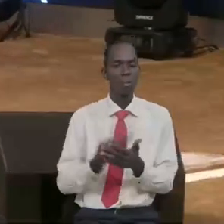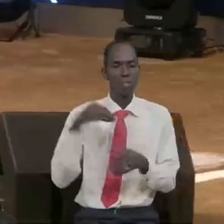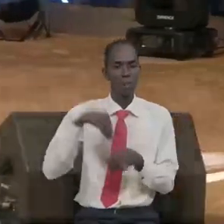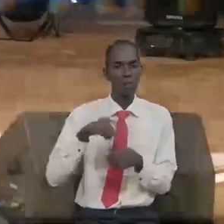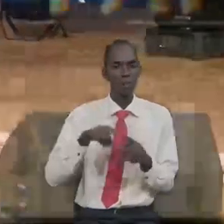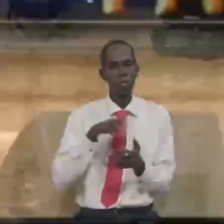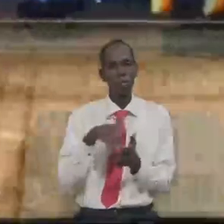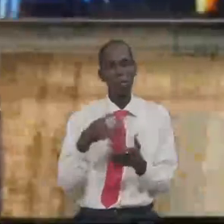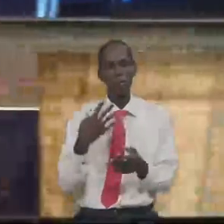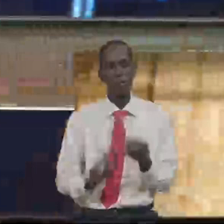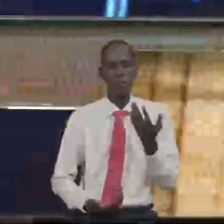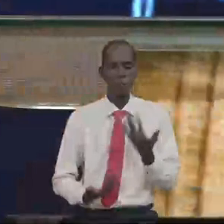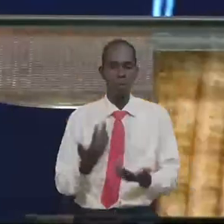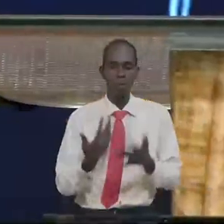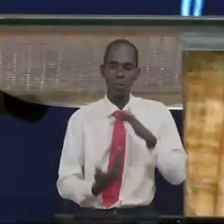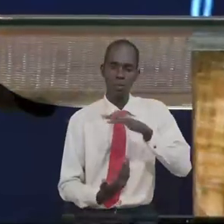Voyons, Malachie